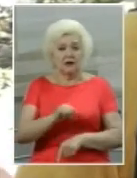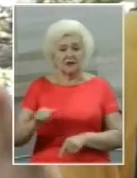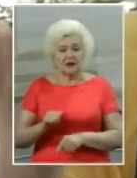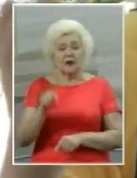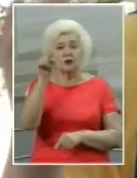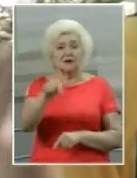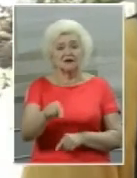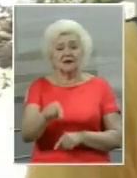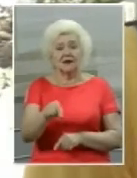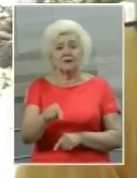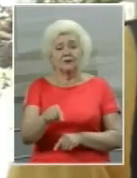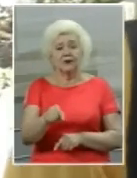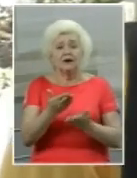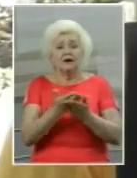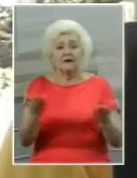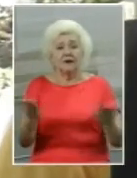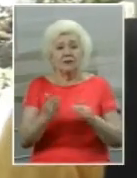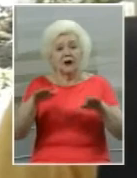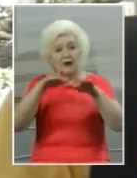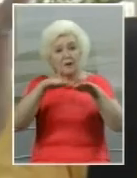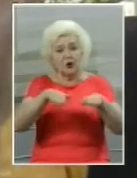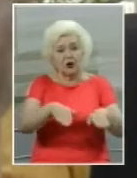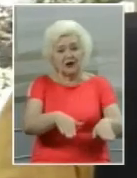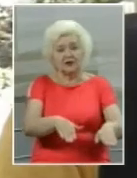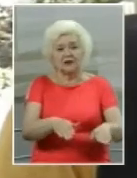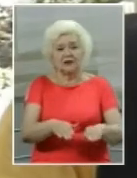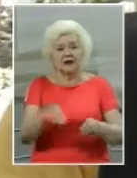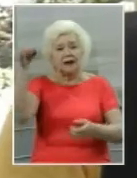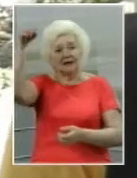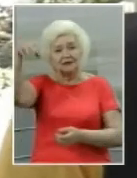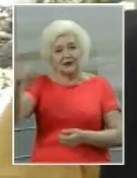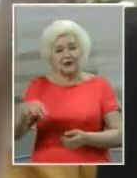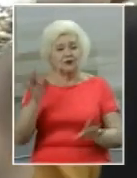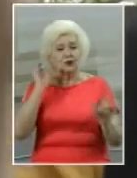це немає понишення. Світофорів